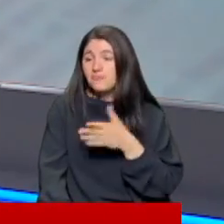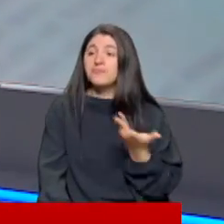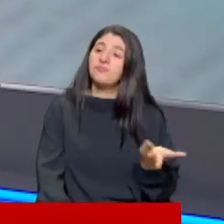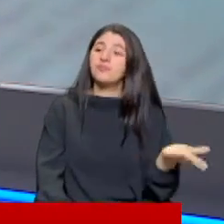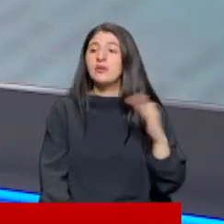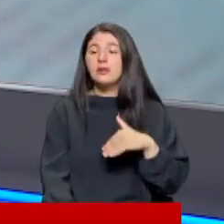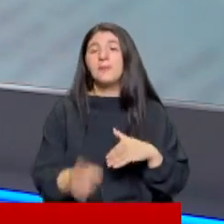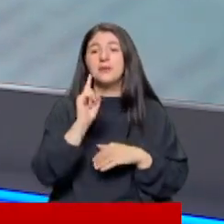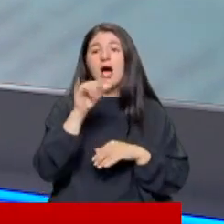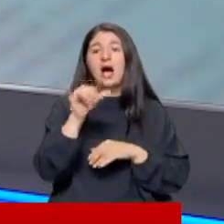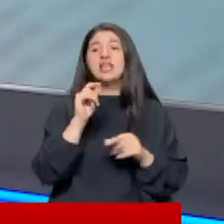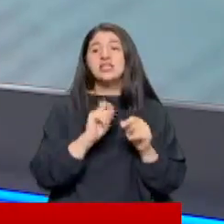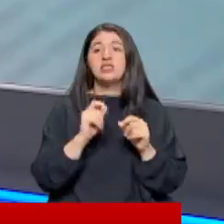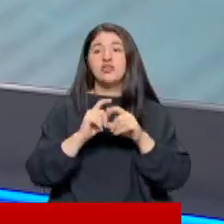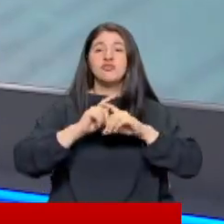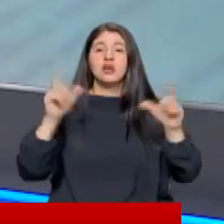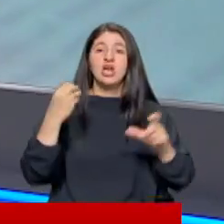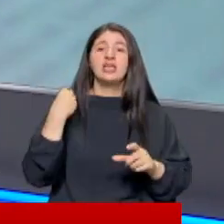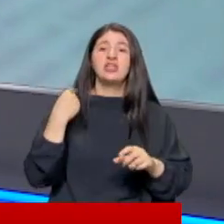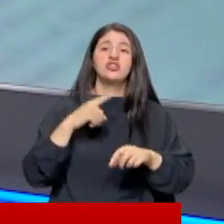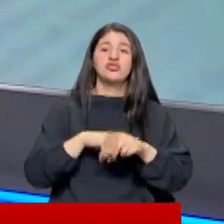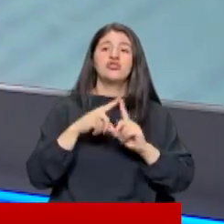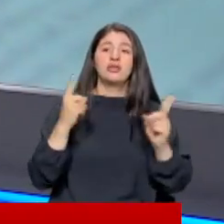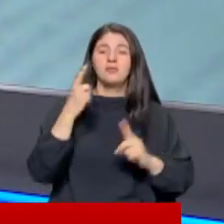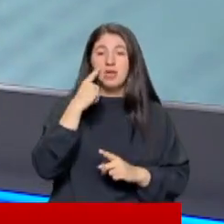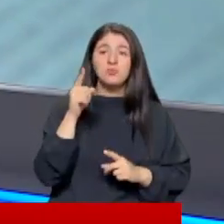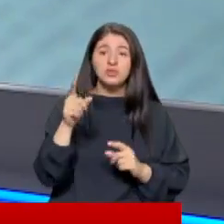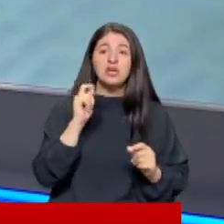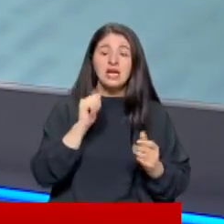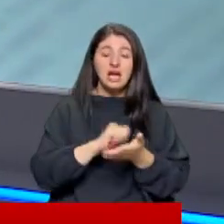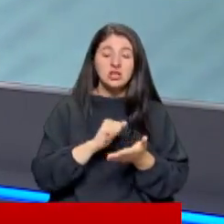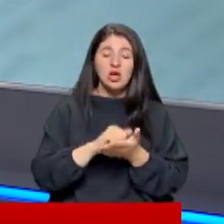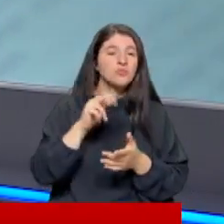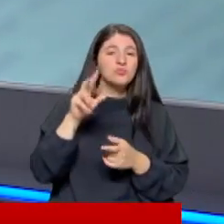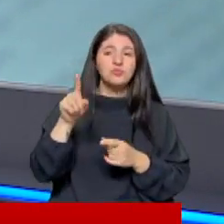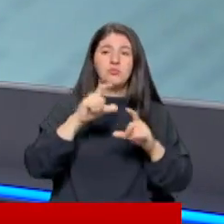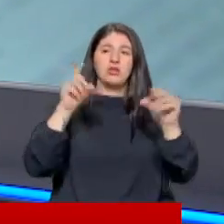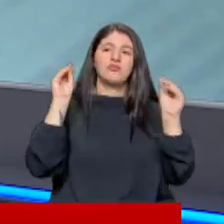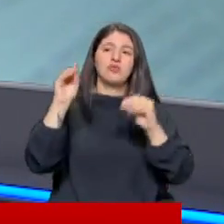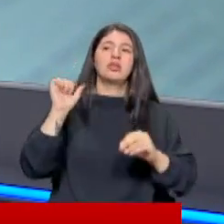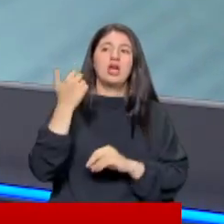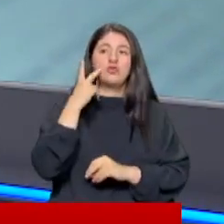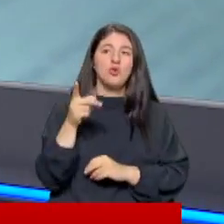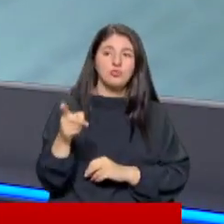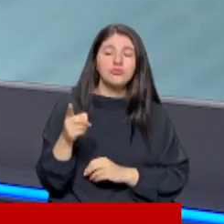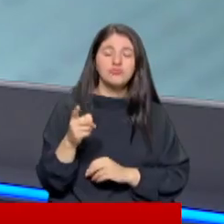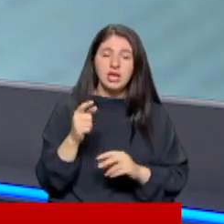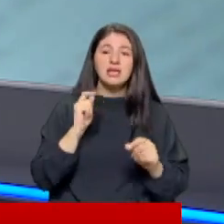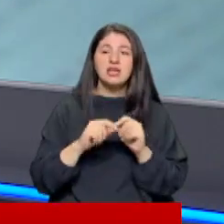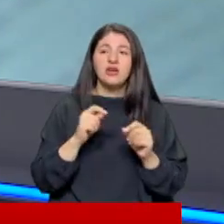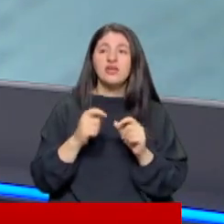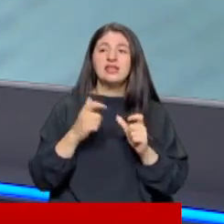Hadi gelin bir de aynı tasarruf başlığına Yeni Çağ'dan bakalım. Gazete bu tasarruf konusunu manşete taşımaya değer görmüş.